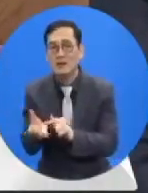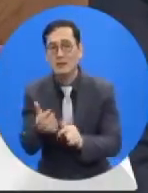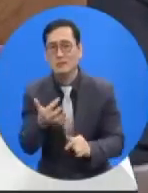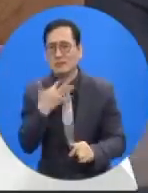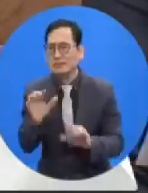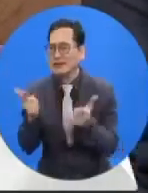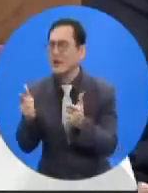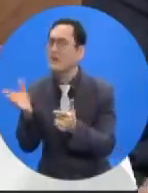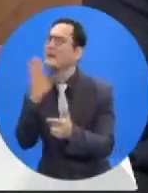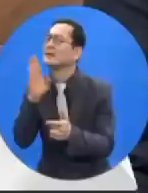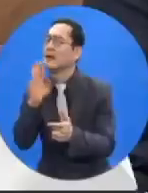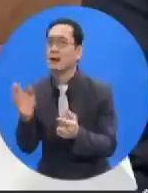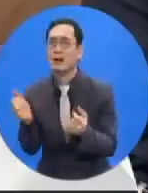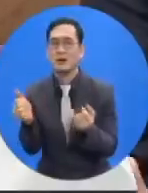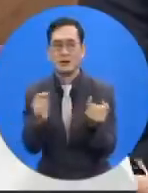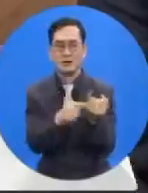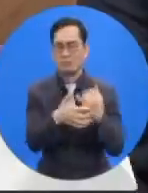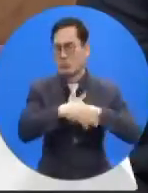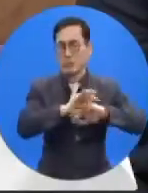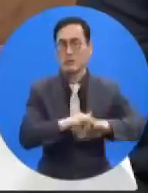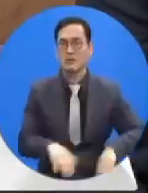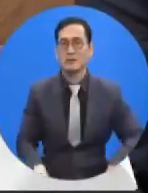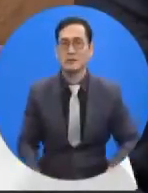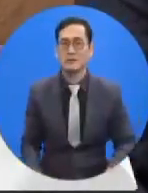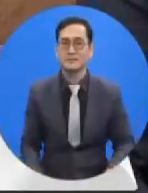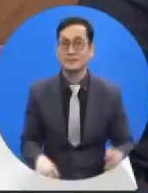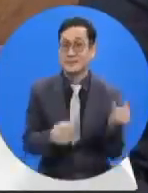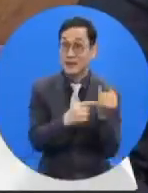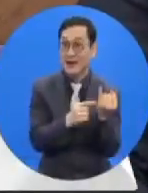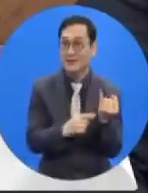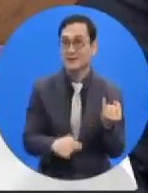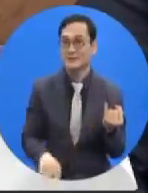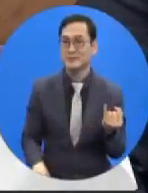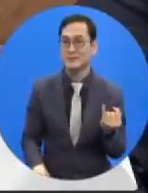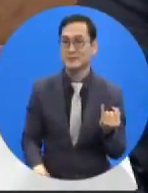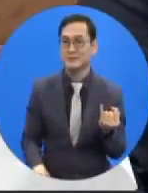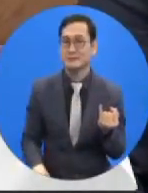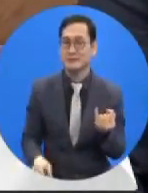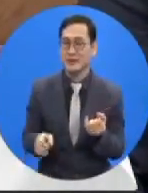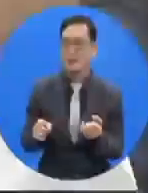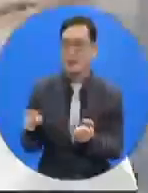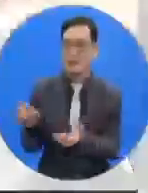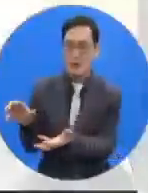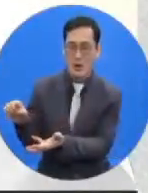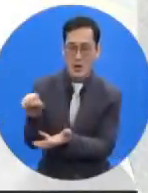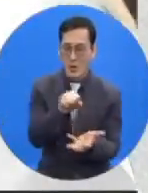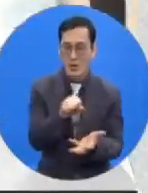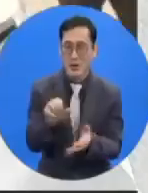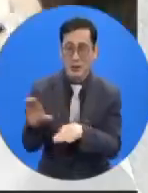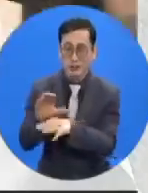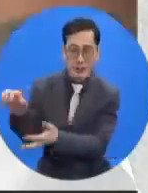그 좀 그 뒤로 돌려놓은 건 맞다. 예. 왜냐하면 내가 조용조용하게 보기 위해서 그렇게 이야기를 했는데 상식적으로